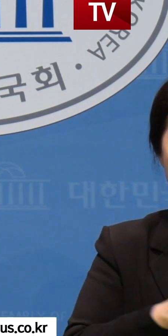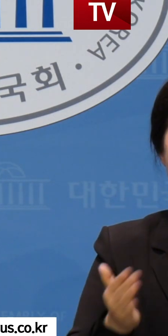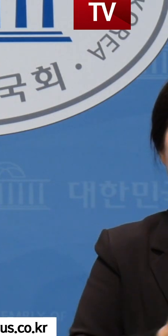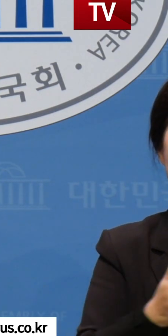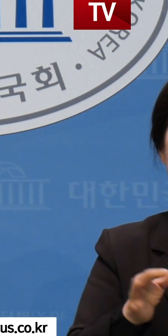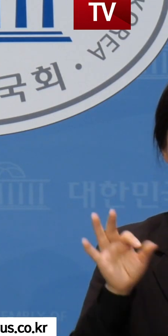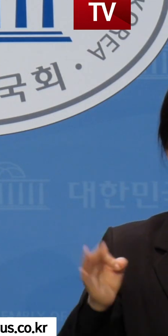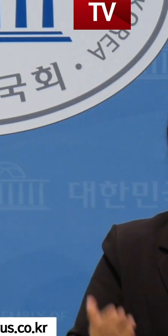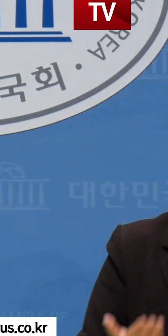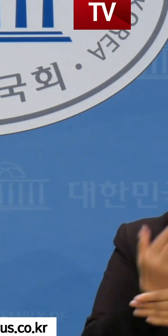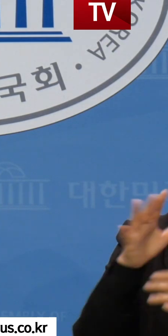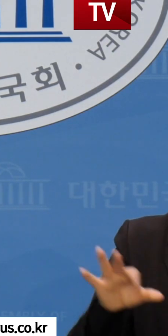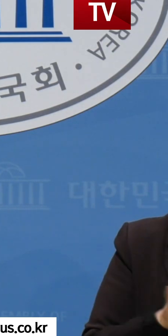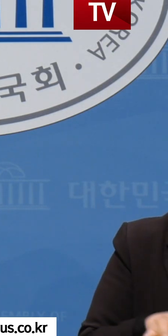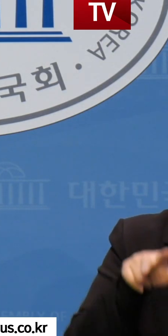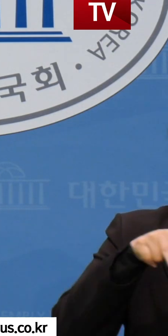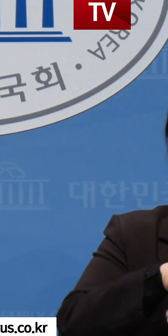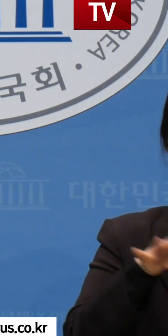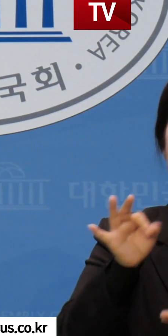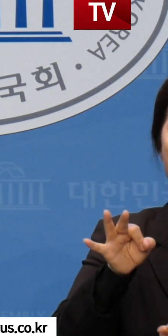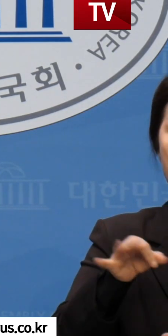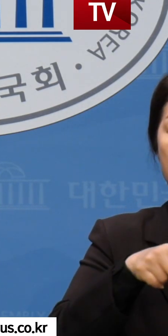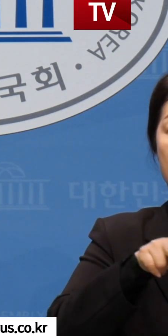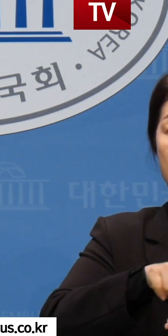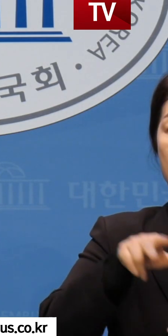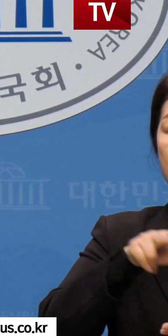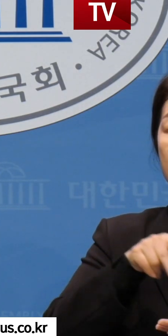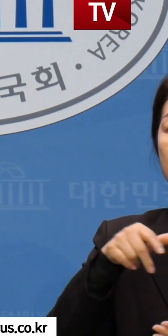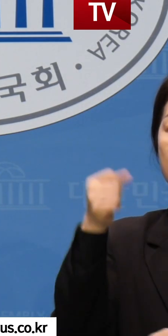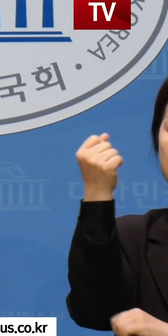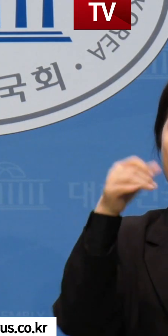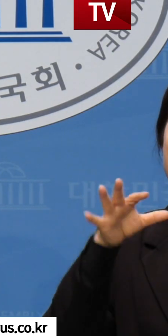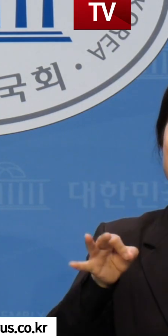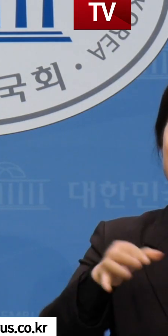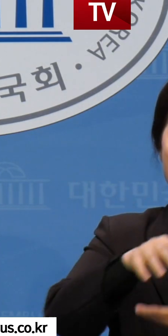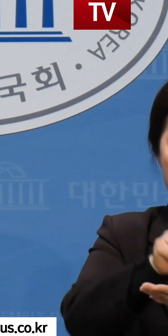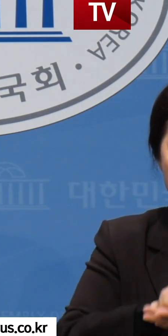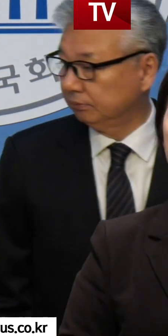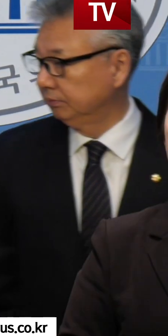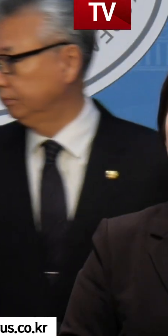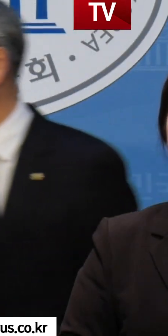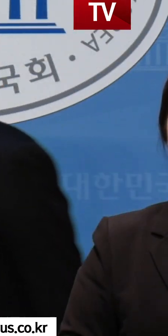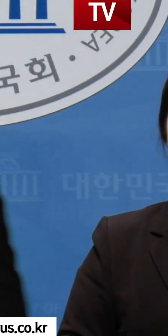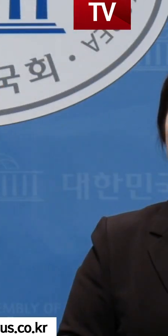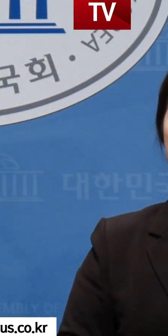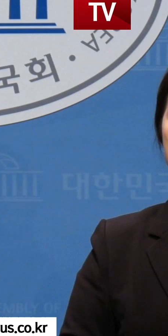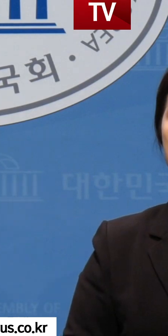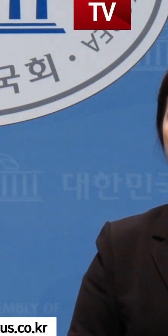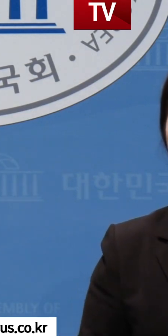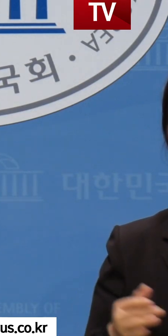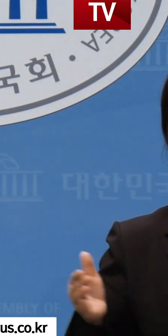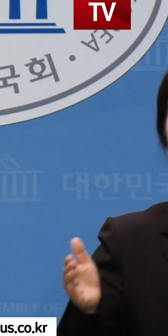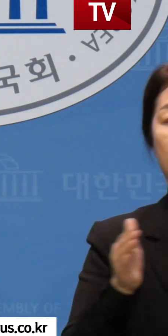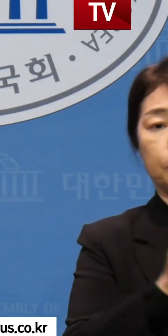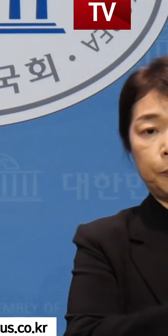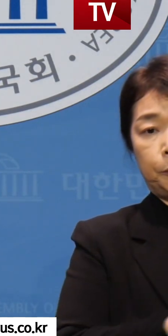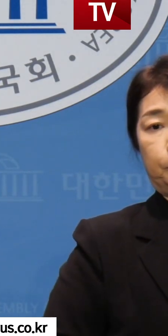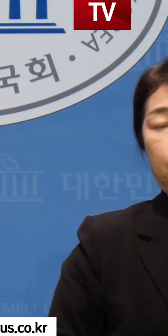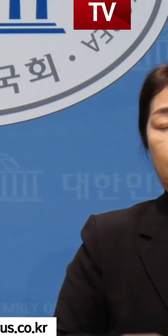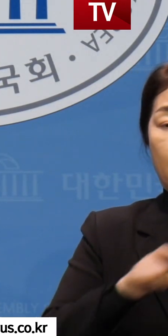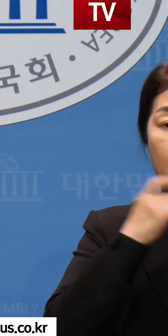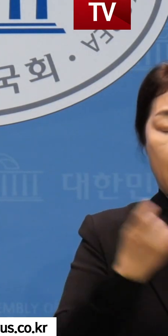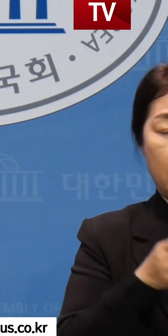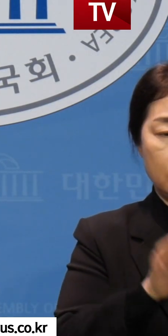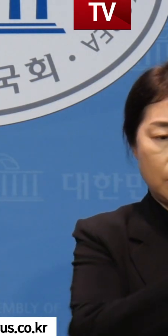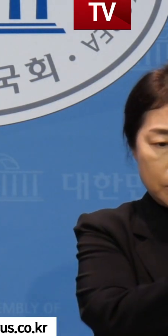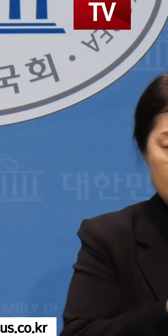경우 자본 확충 또는 구조 조정으로 정리해야 합니다. 예, 다음은 가계부채